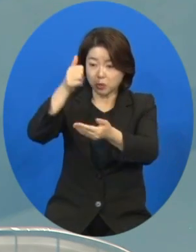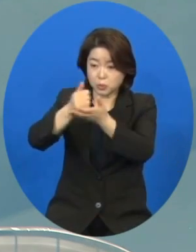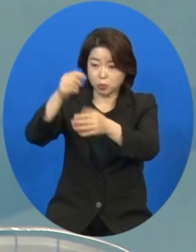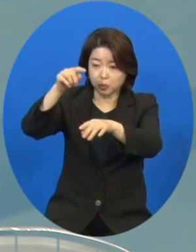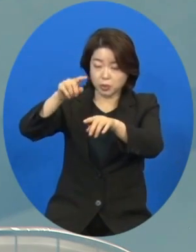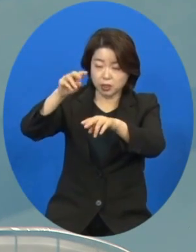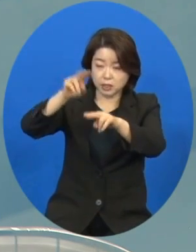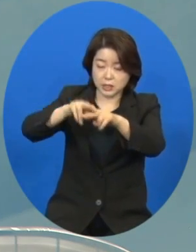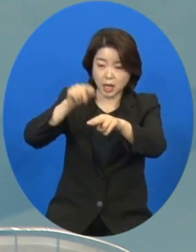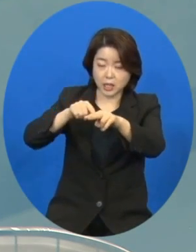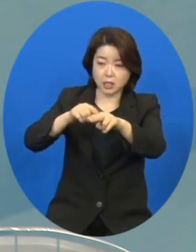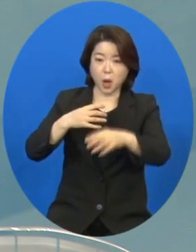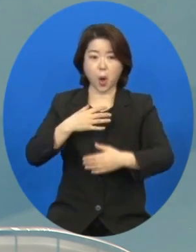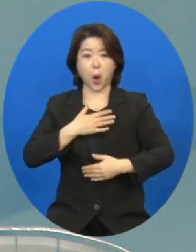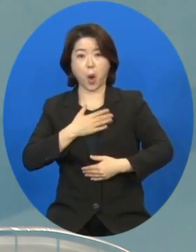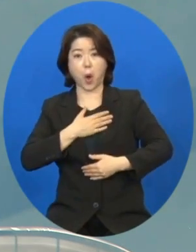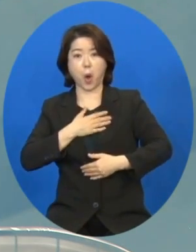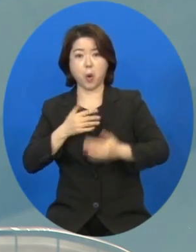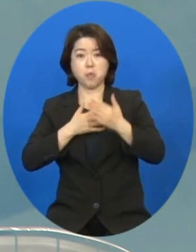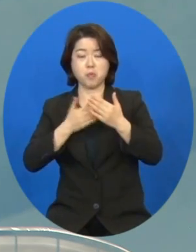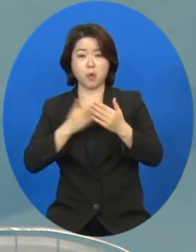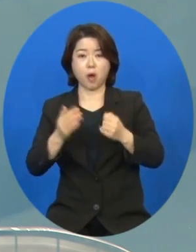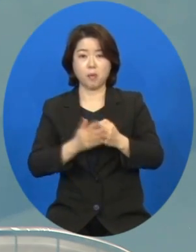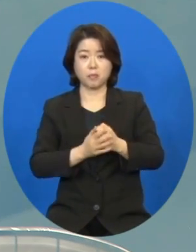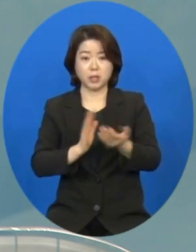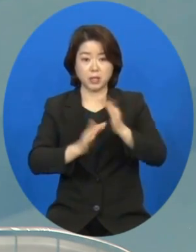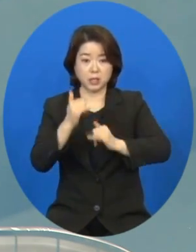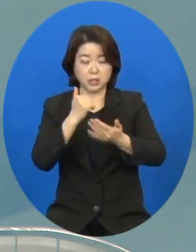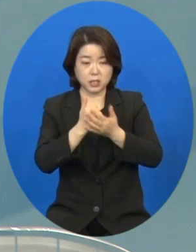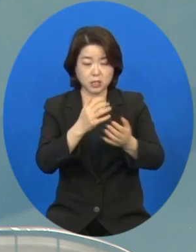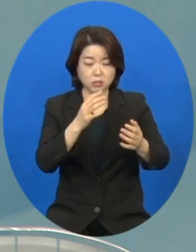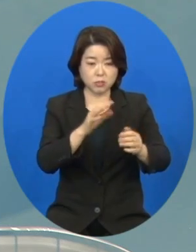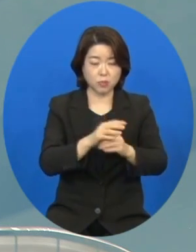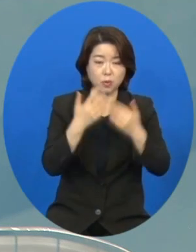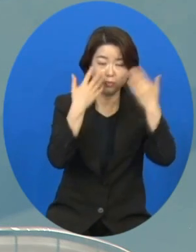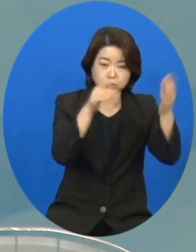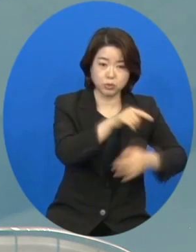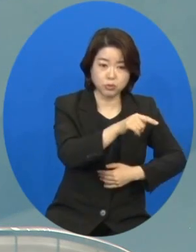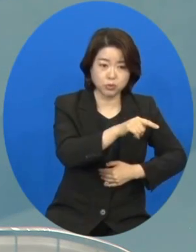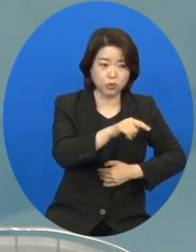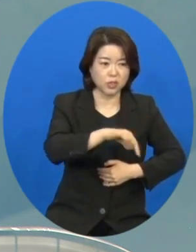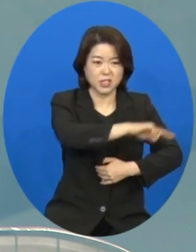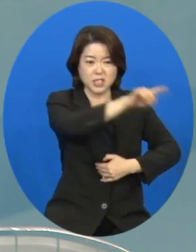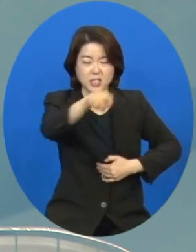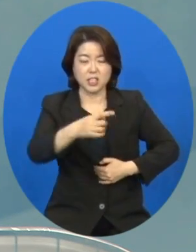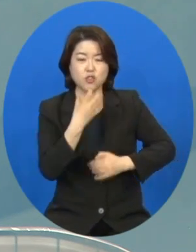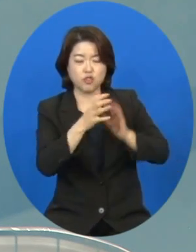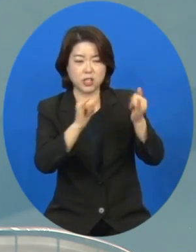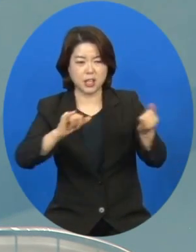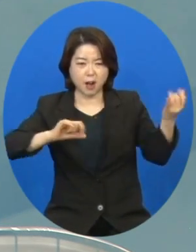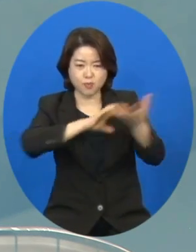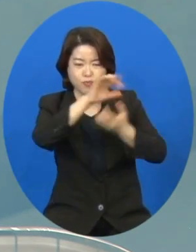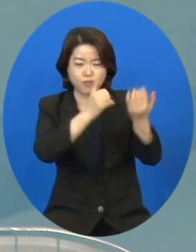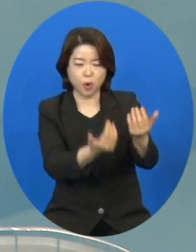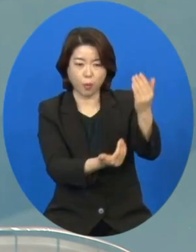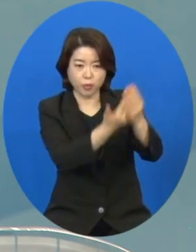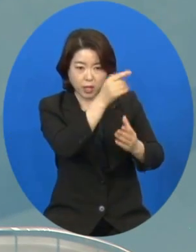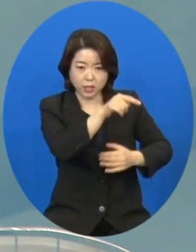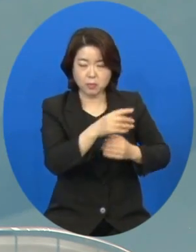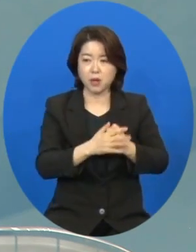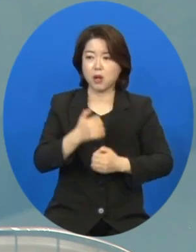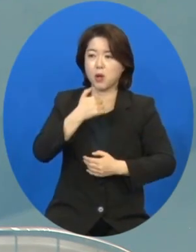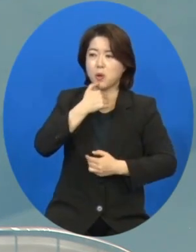예수를 살려주고 밀란이라도 일어나면 그러면 이 로마 황제 앞에서 총독의 책임이 문제가